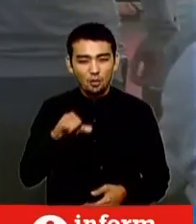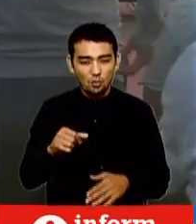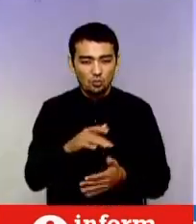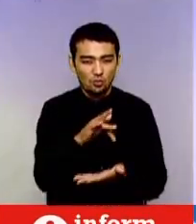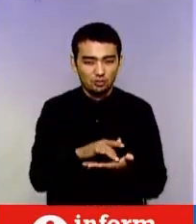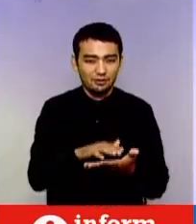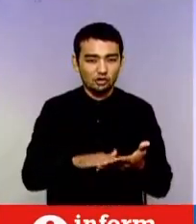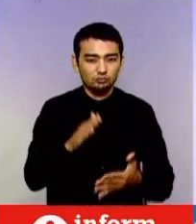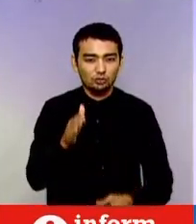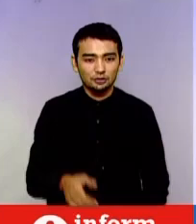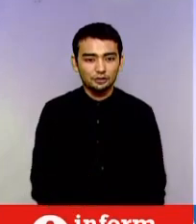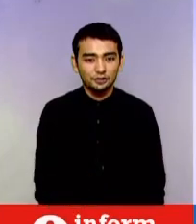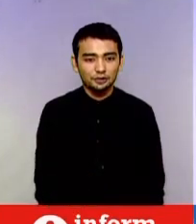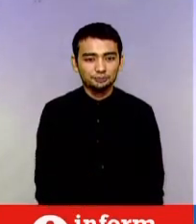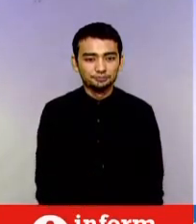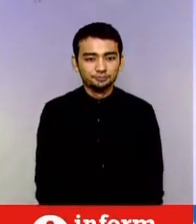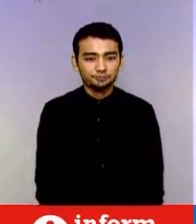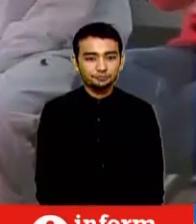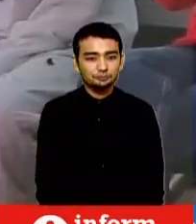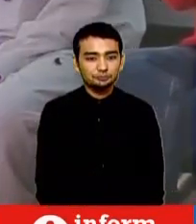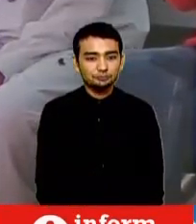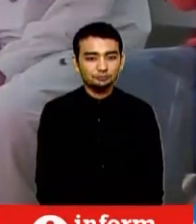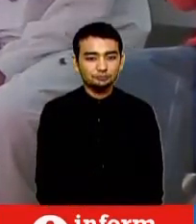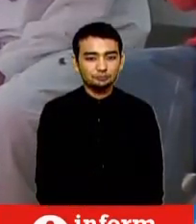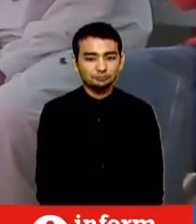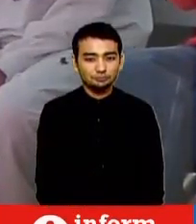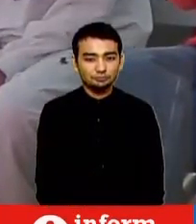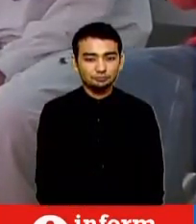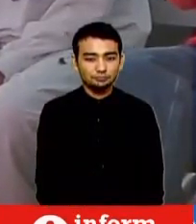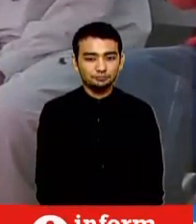табады. Кәмшат Қопаева, Жомарт Құдайбергенов, Информбюро, Ақтөбе облысы.